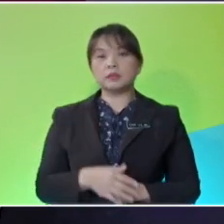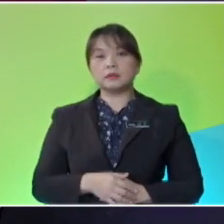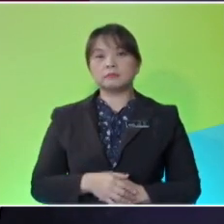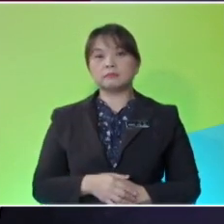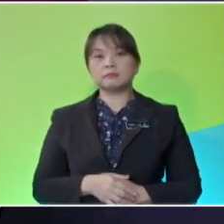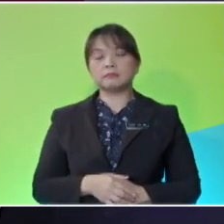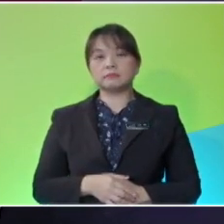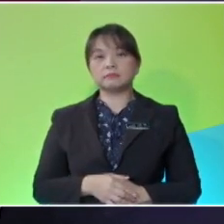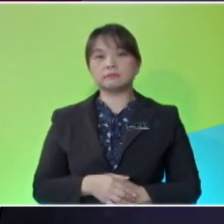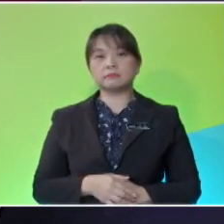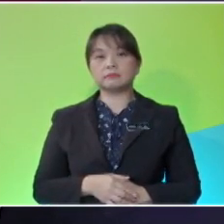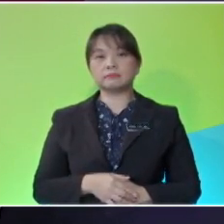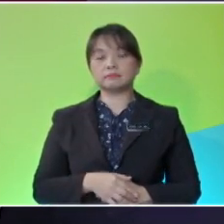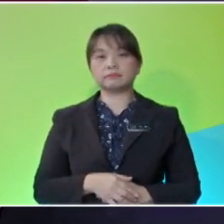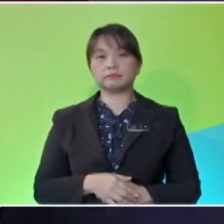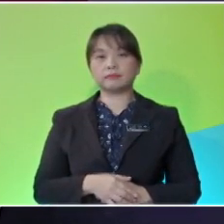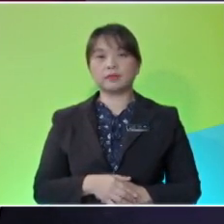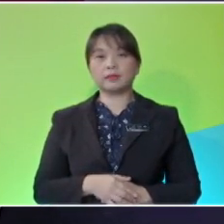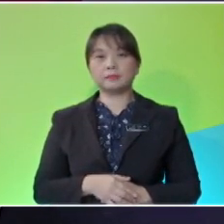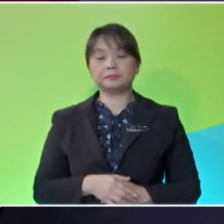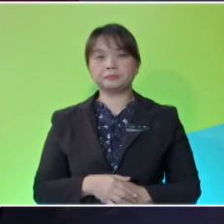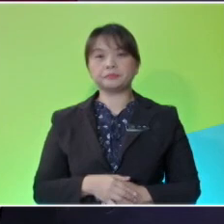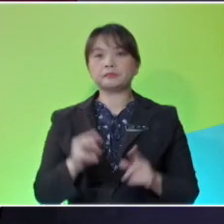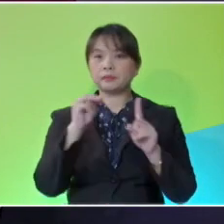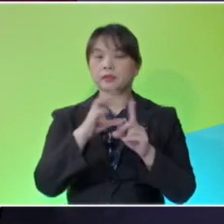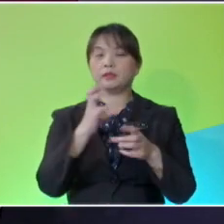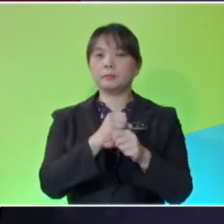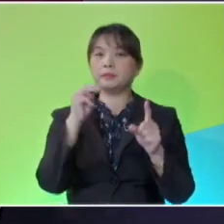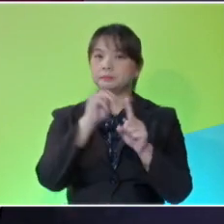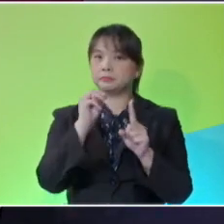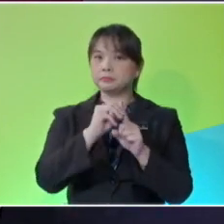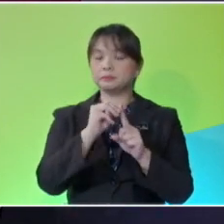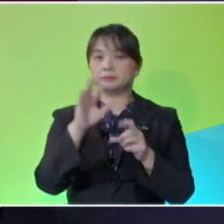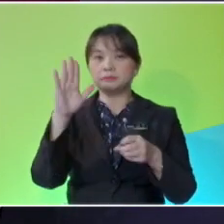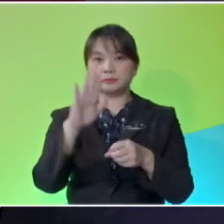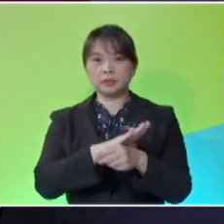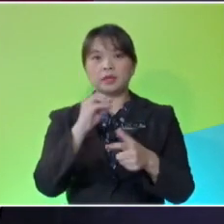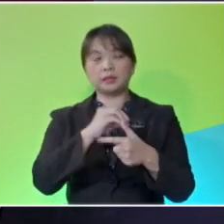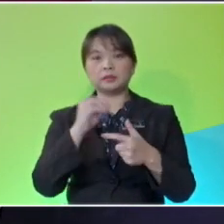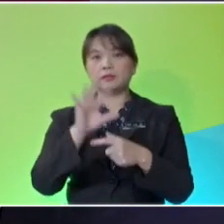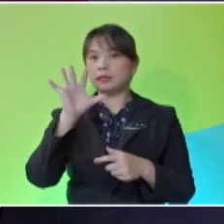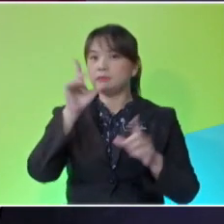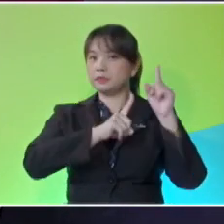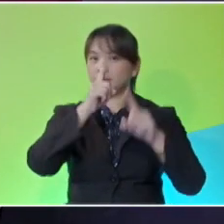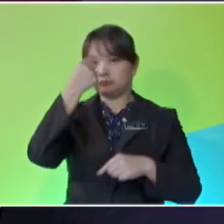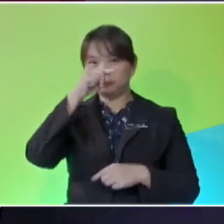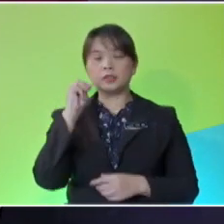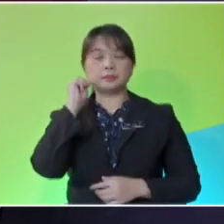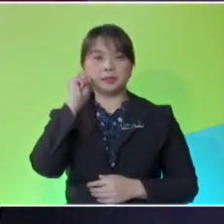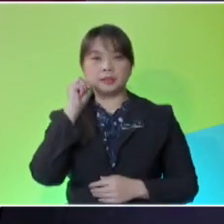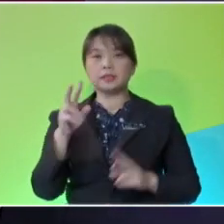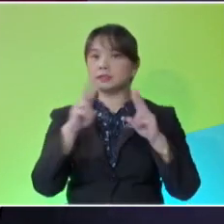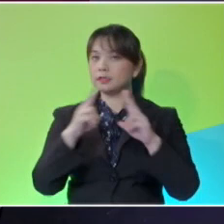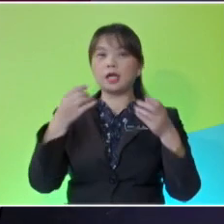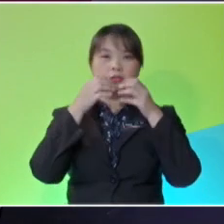keseluruhan untuk Mira Cikgu bagi Mira maka penuh ataupun kita kate 5 bintang untuk perawatannya sangat